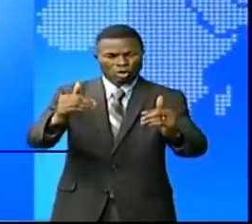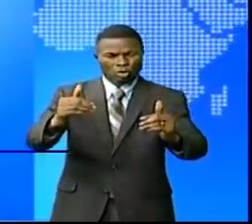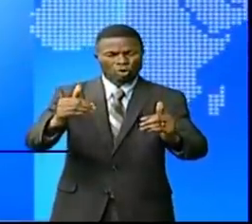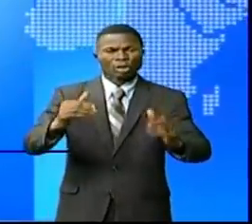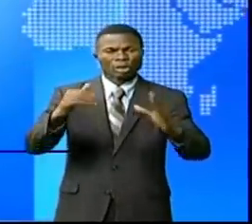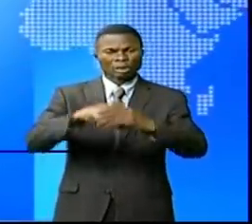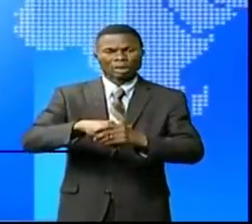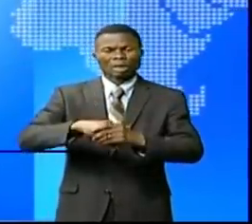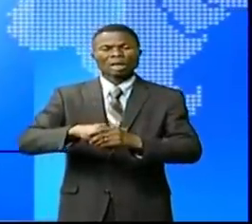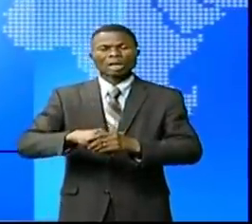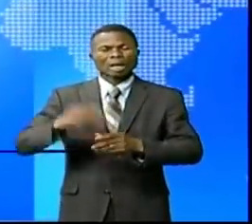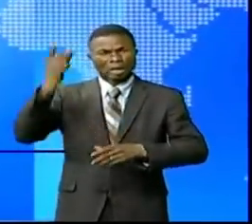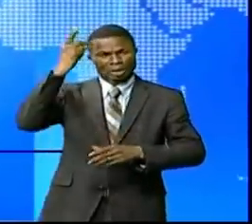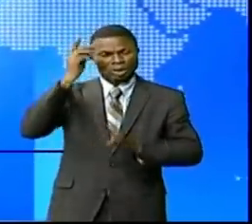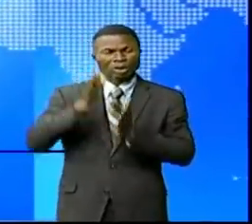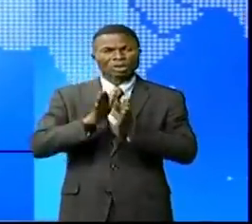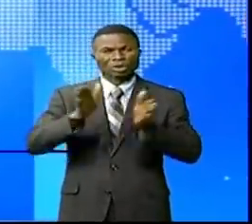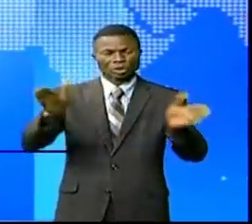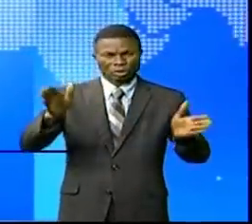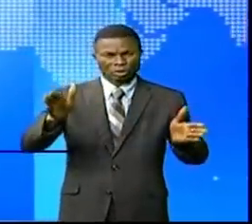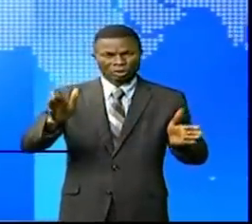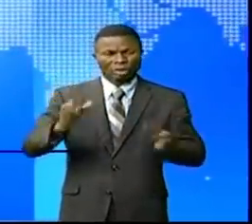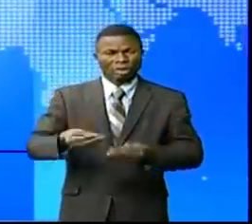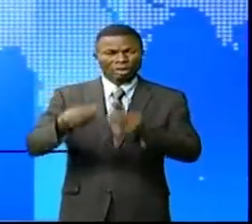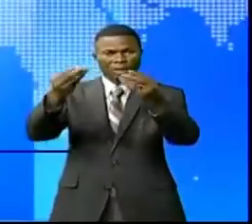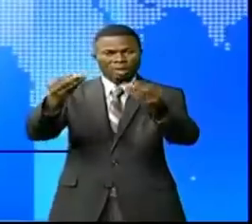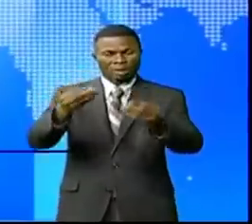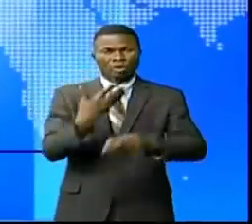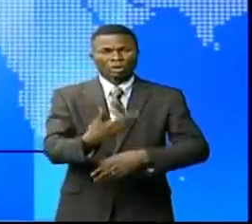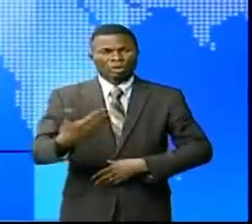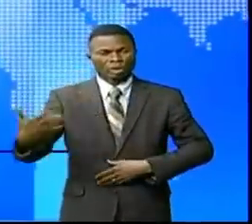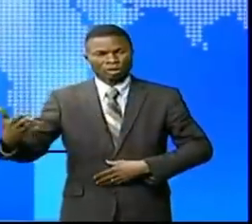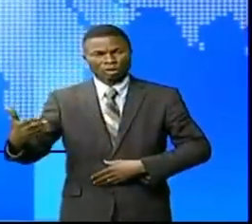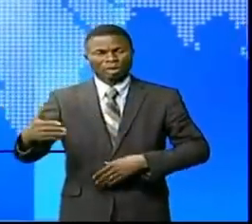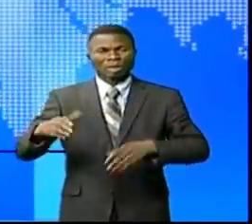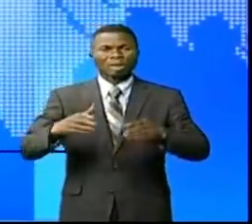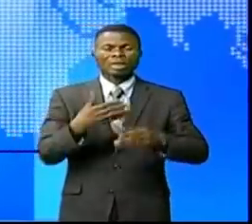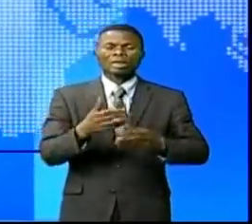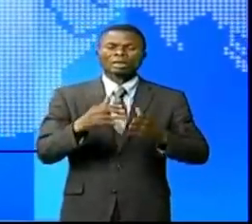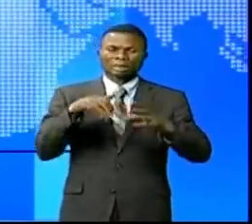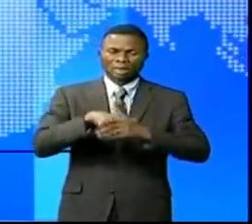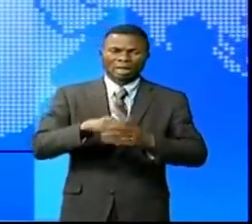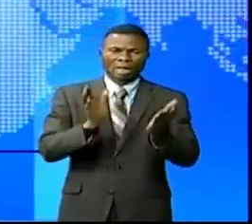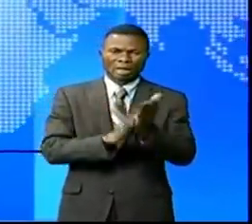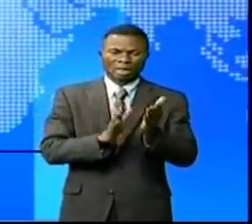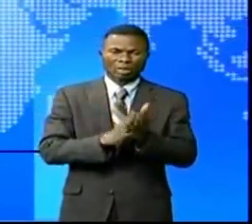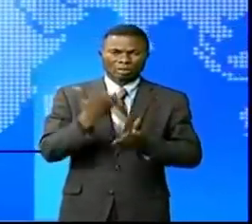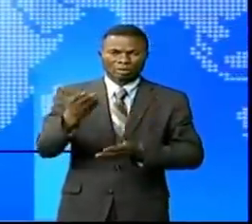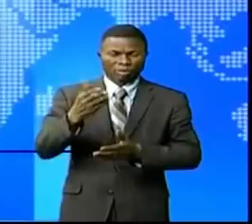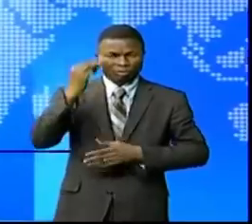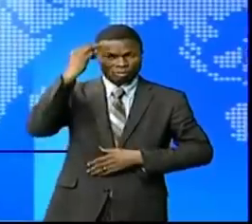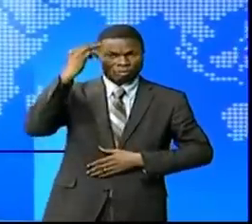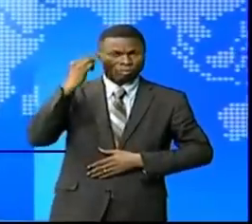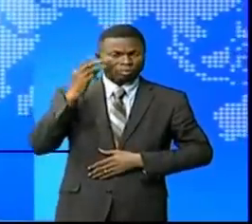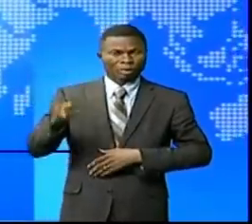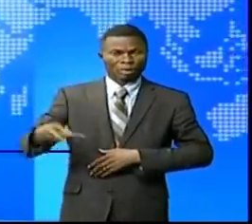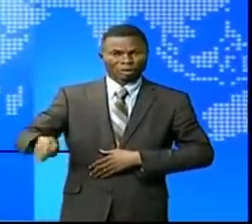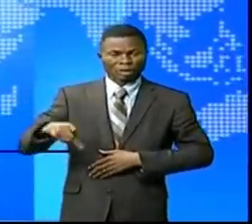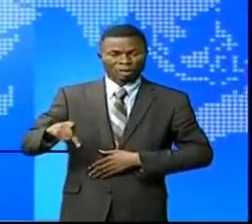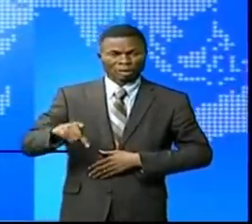va se poursuivre sur l'ensemble du pays avec la remise des infrastructures et de manuels scolaires. C'est le ministre provincial